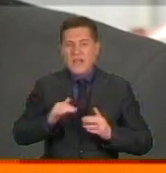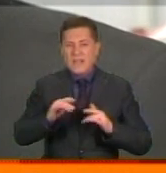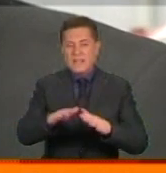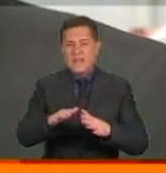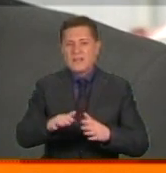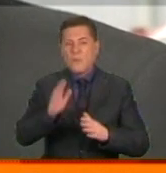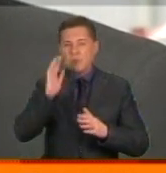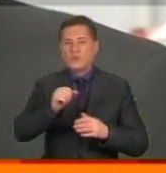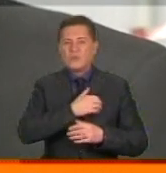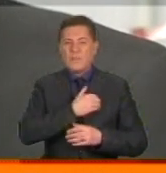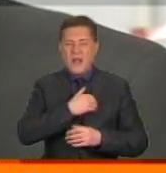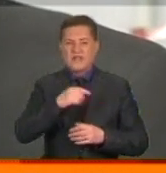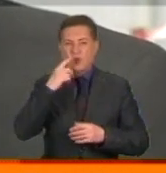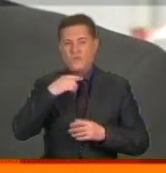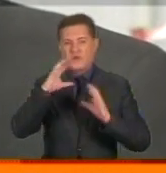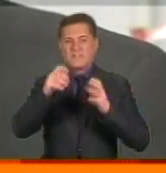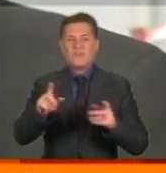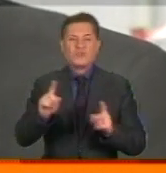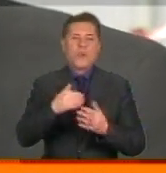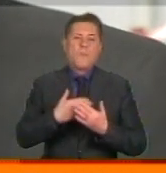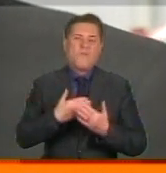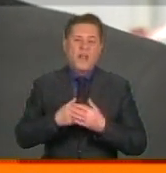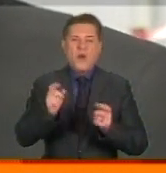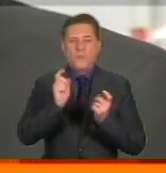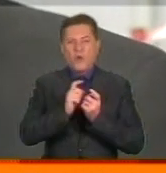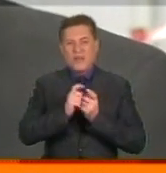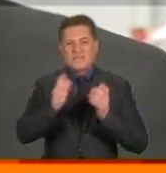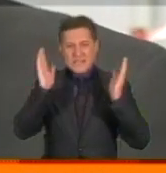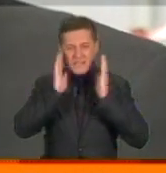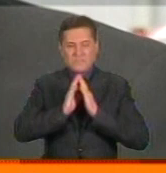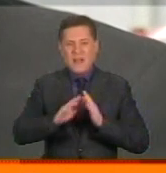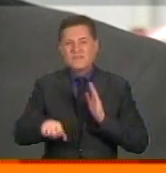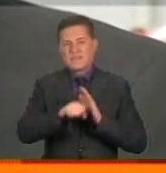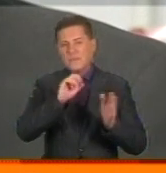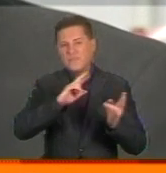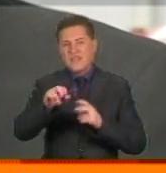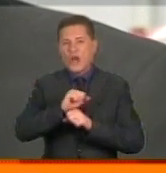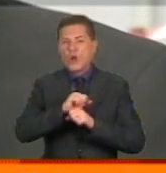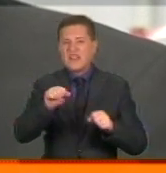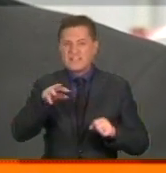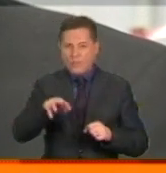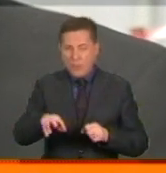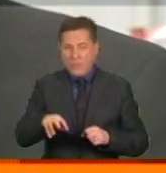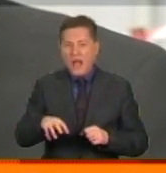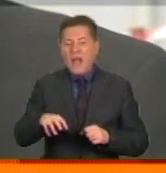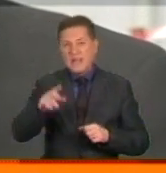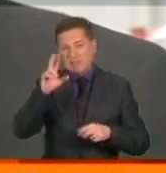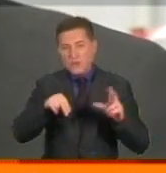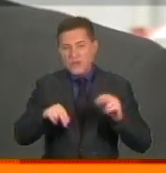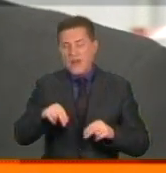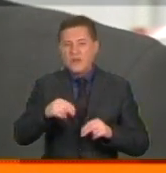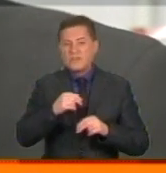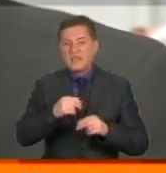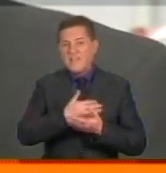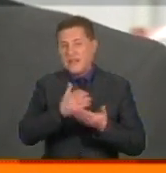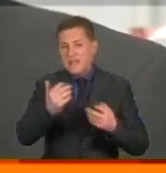говорити світові, що вони, мовляв, борються з ісламським тероризмом. І вони сподіваються, що на тлі тих подій, які